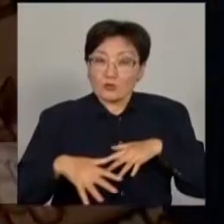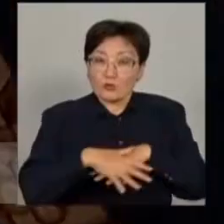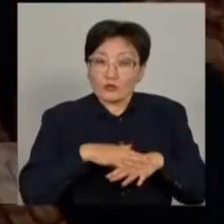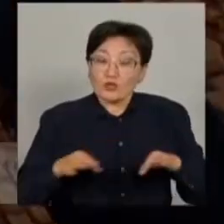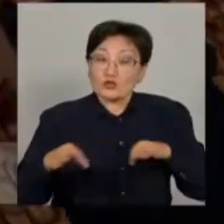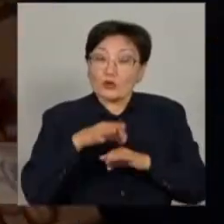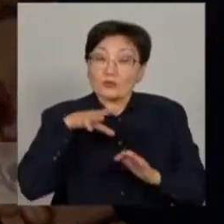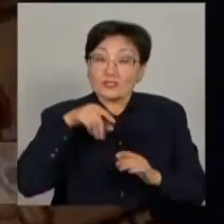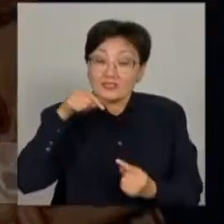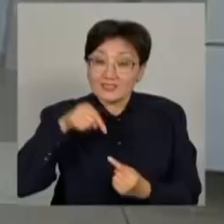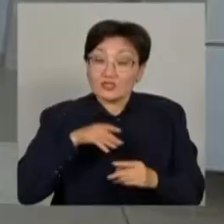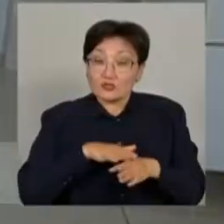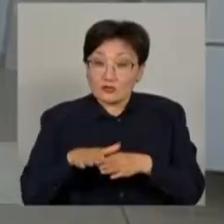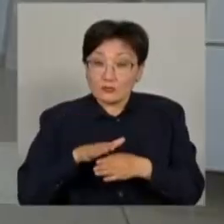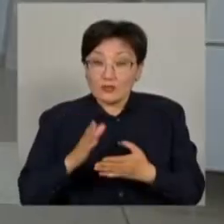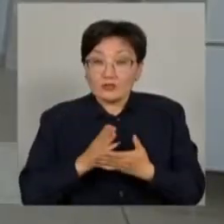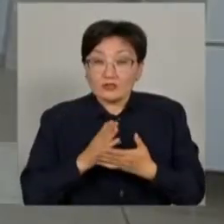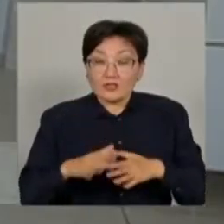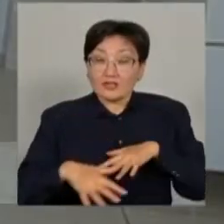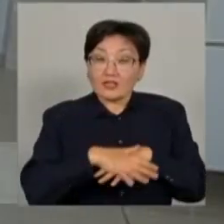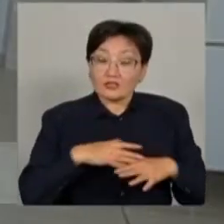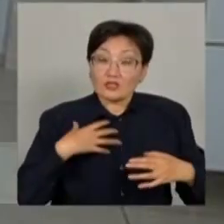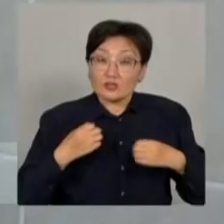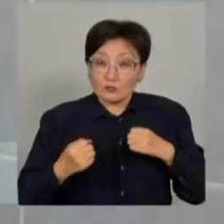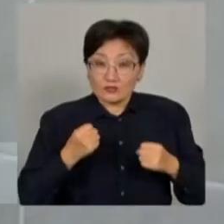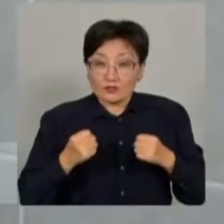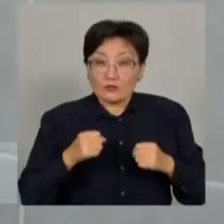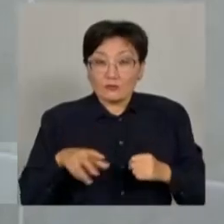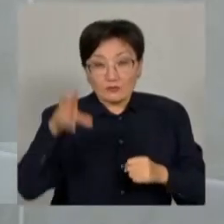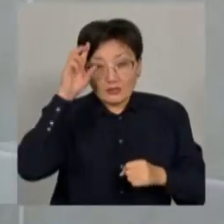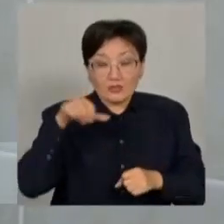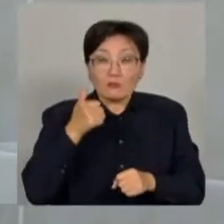асуда. Себебі халық денсаулығы мемлекетіміздің басты стратегиялық